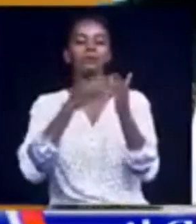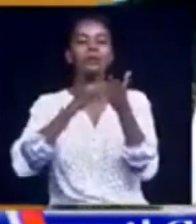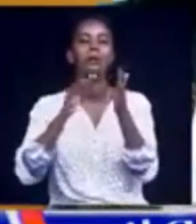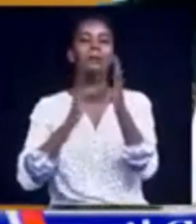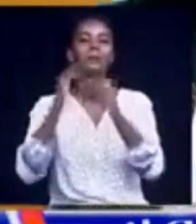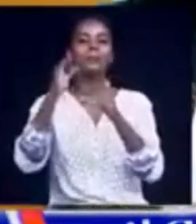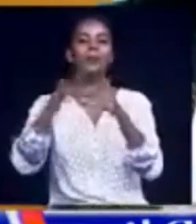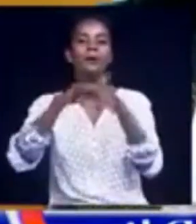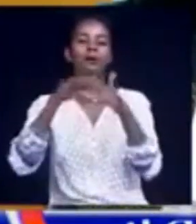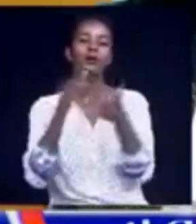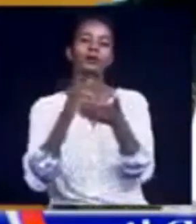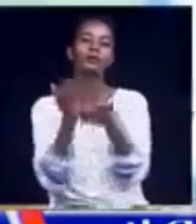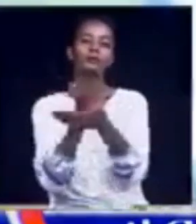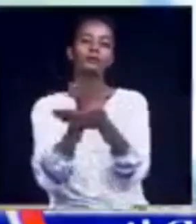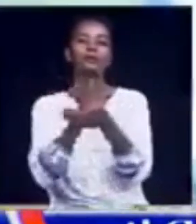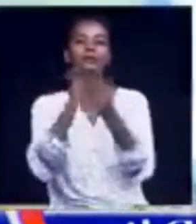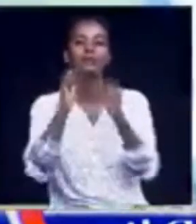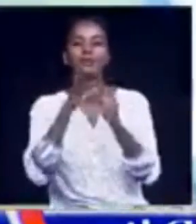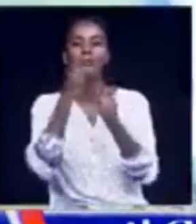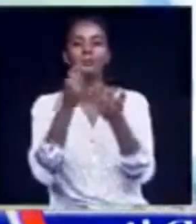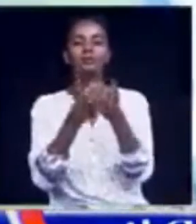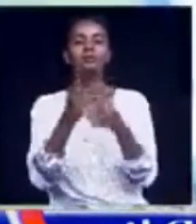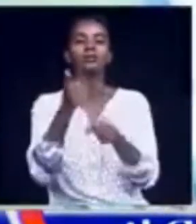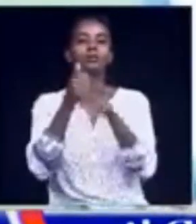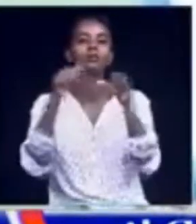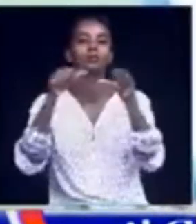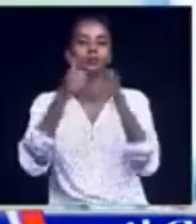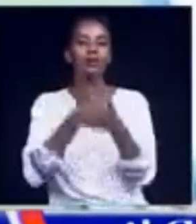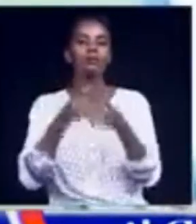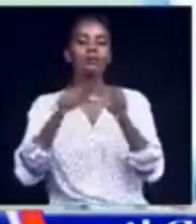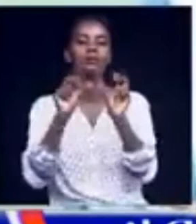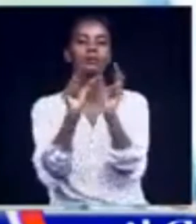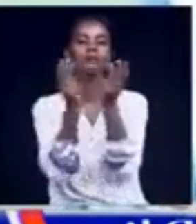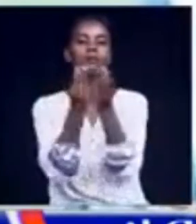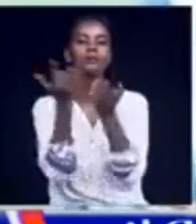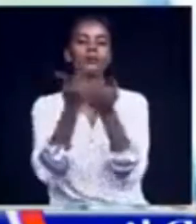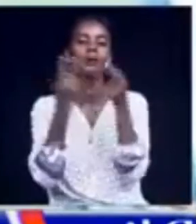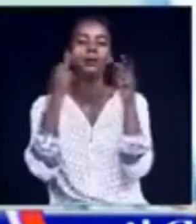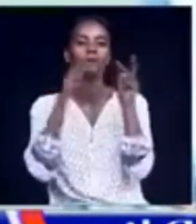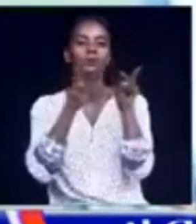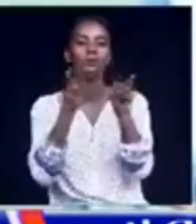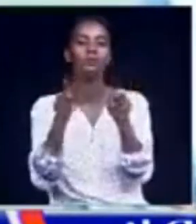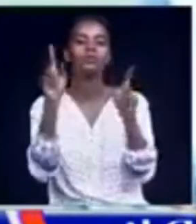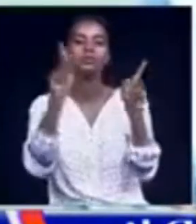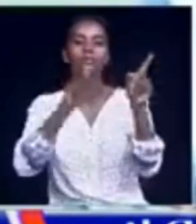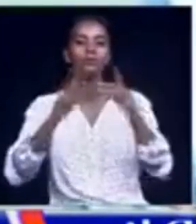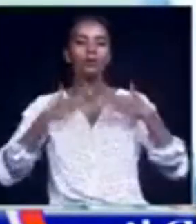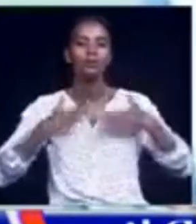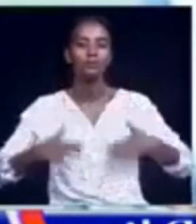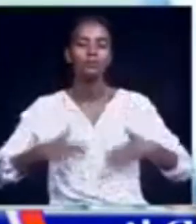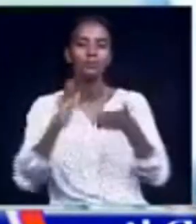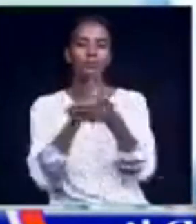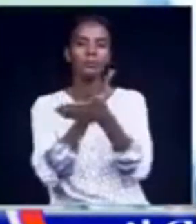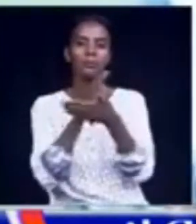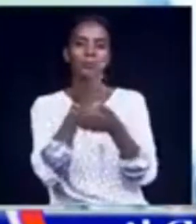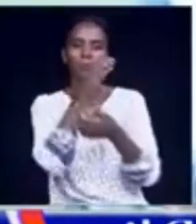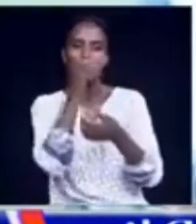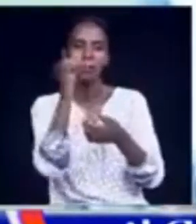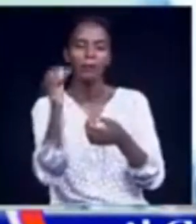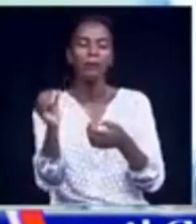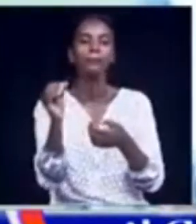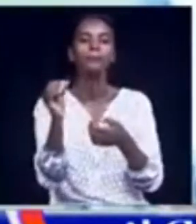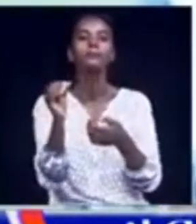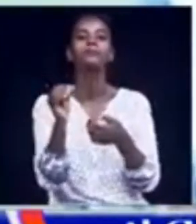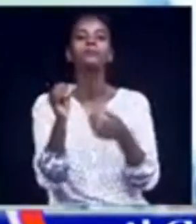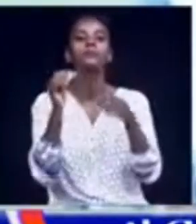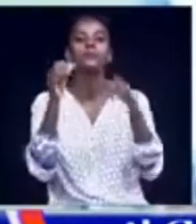ሀብት ማሰባሰብ የተቻለ ሲሆን ይህ የድጋፍ ስራ ተጠናክሮ እንዲቀጥል ግብረ ኃይሉ በዝርዝር ተመልክቷል። ከህብረተሰቡ ተሳትፎ በተጨማሪ ከዞኖችና ከልዩ